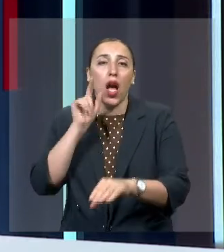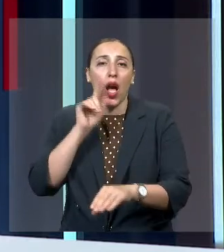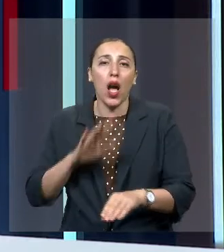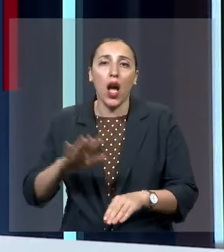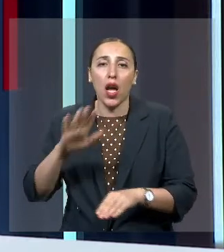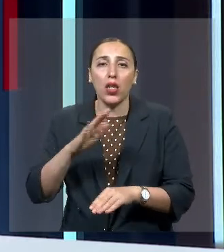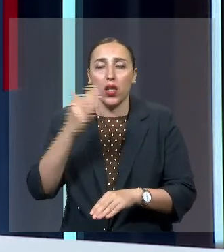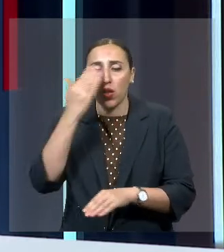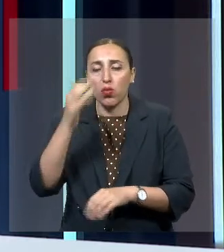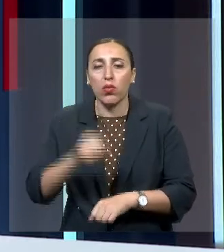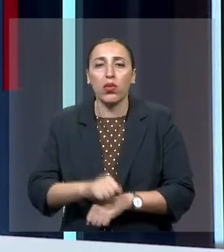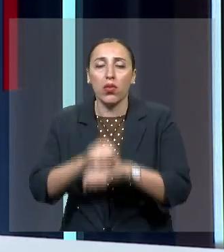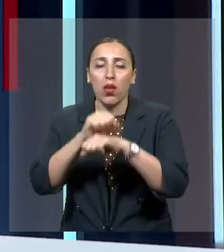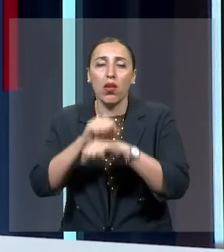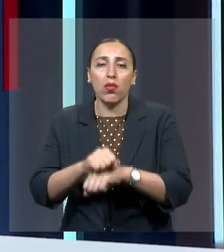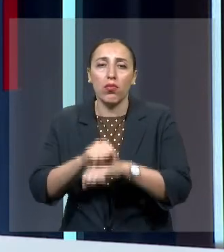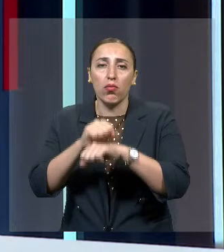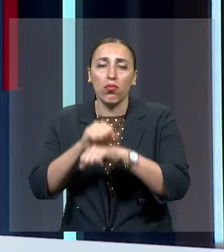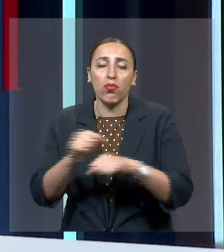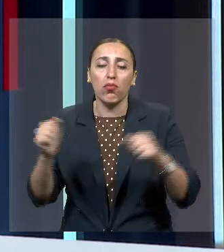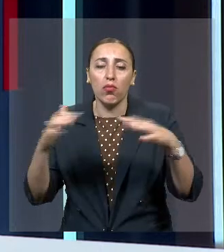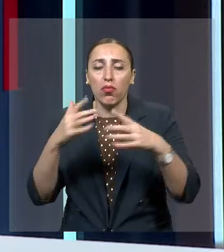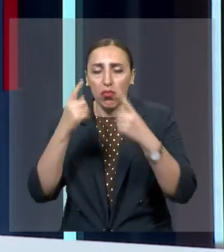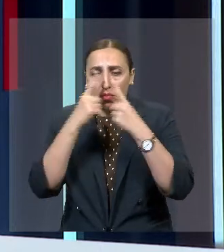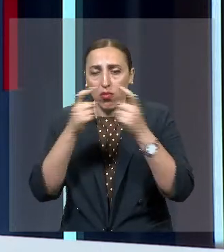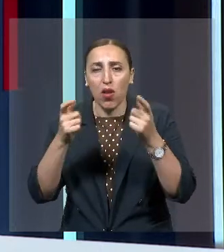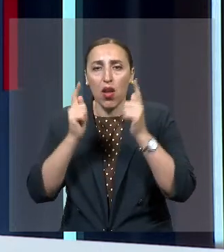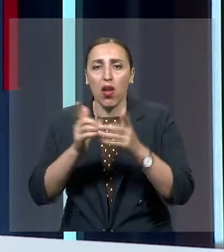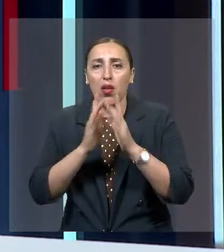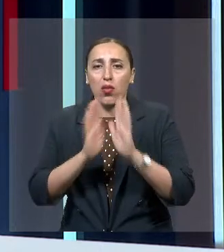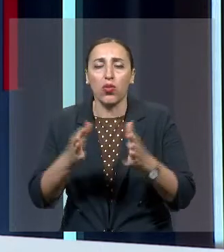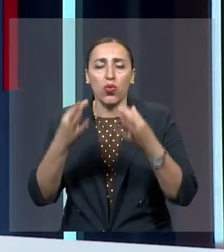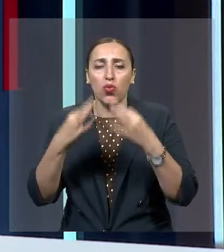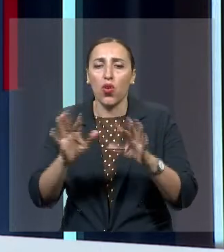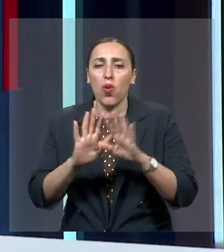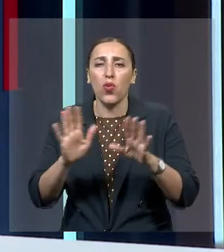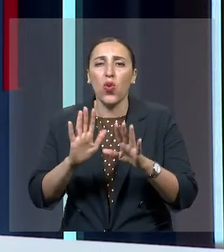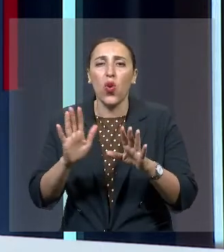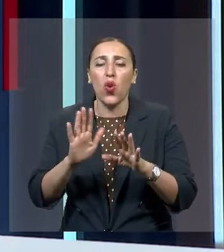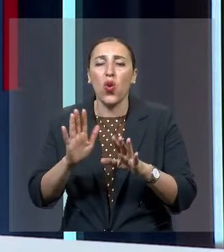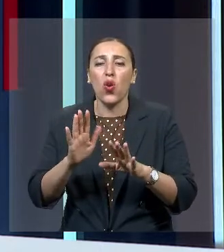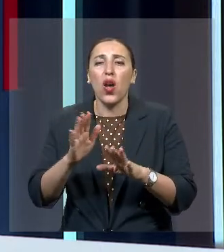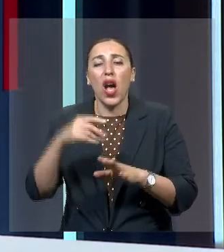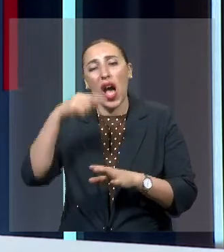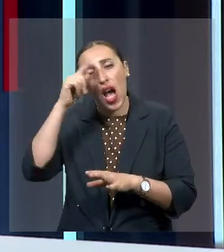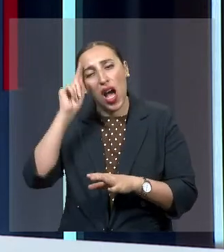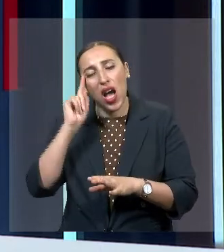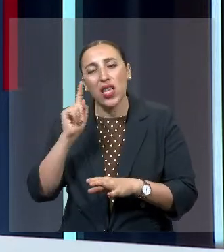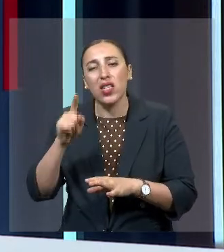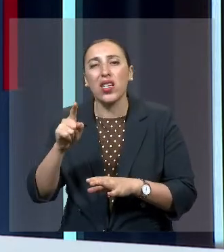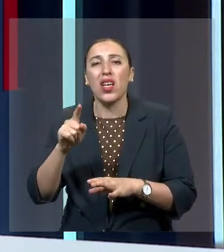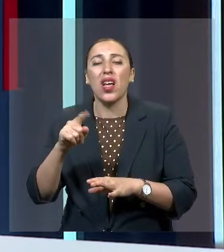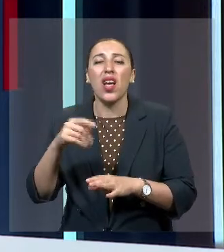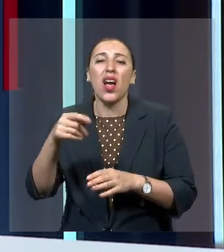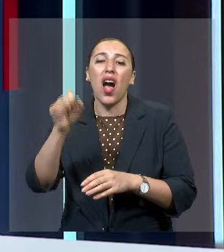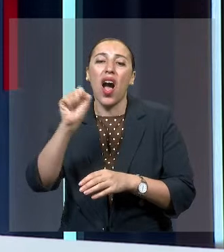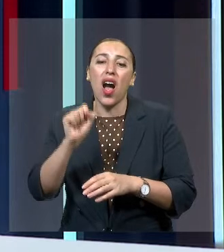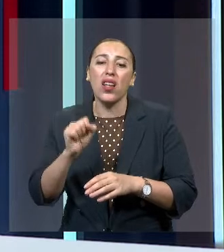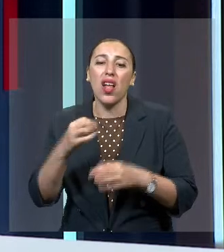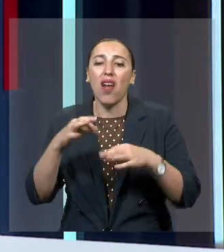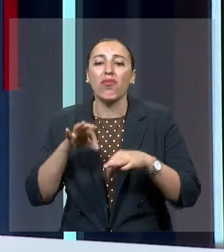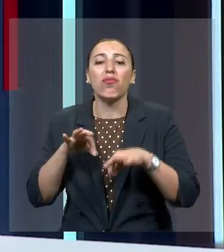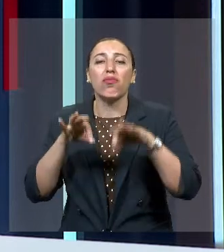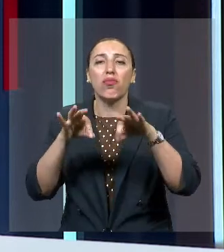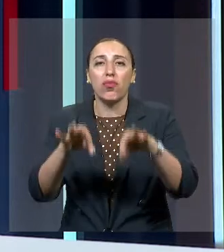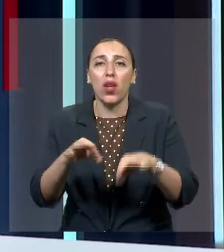էլ ցուցարարներն են կանգնած հայտարարելով, որ թույլ չեն տալու հումանիտար օգնության անվան տակ ադրբեջանցիների մուտքը Արցախ։ Բաքուն